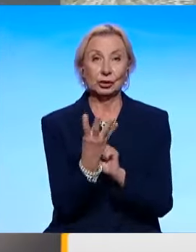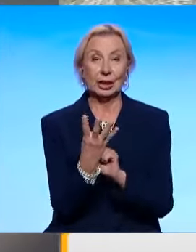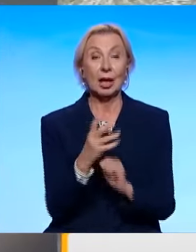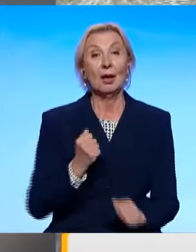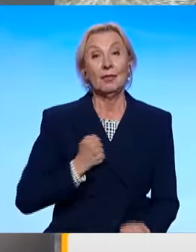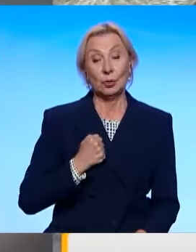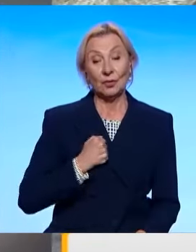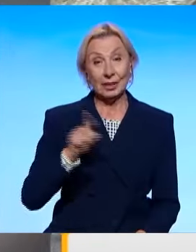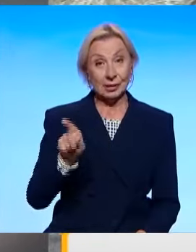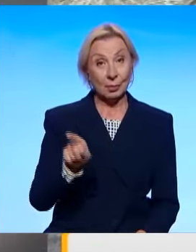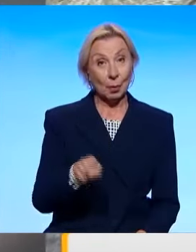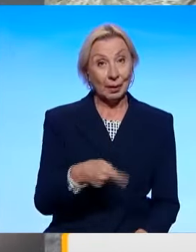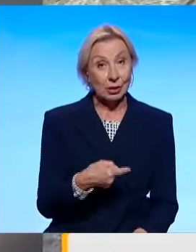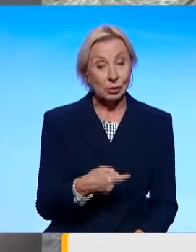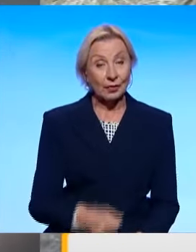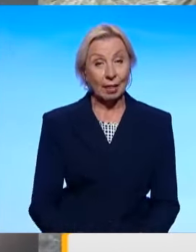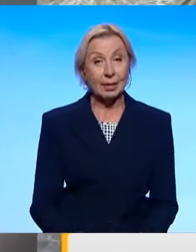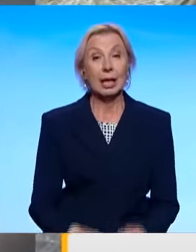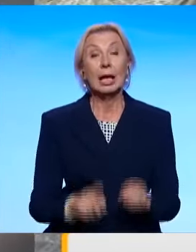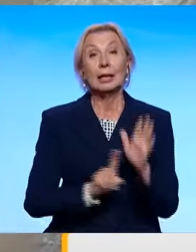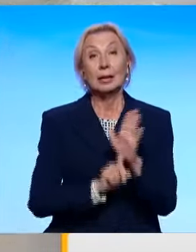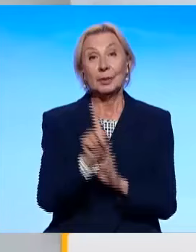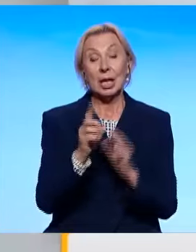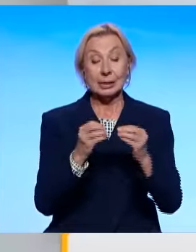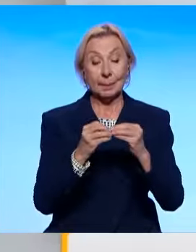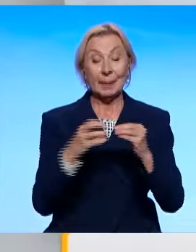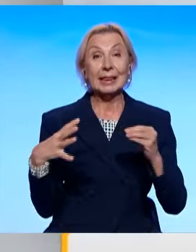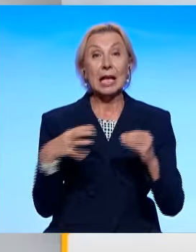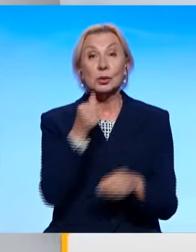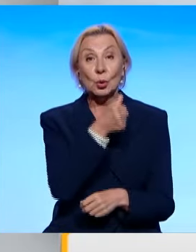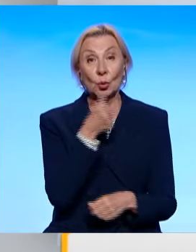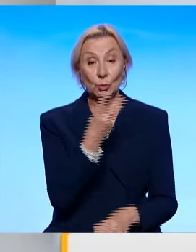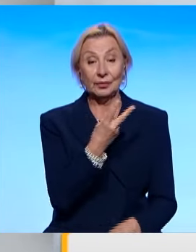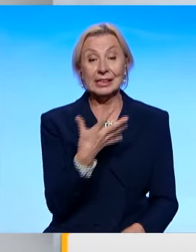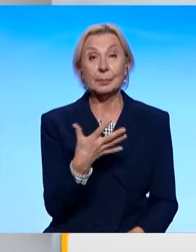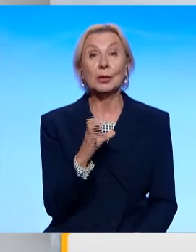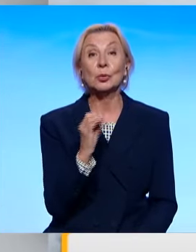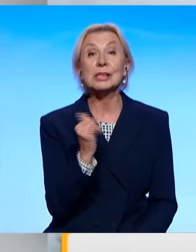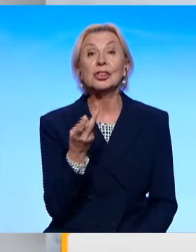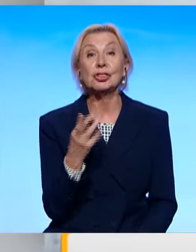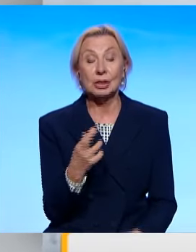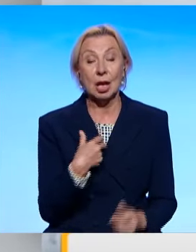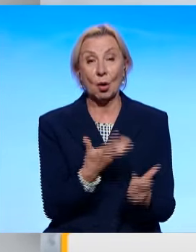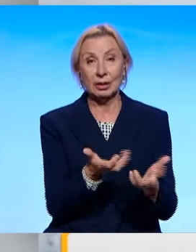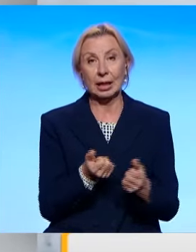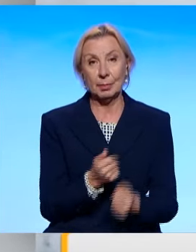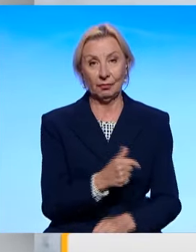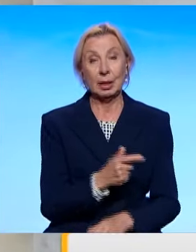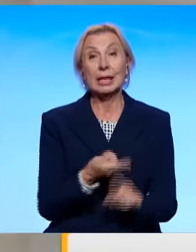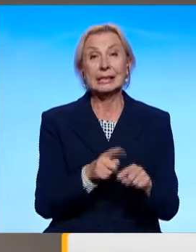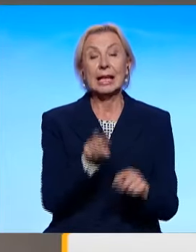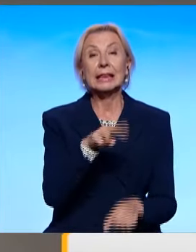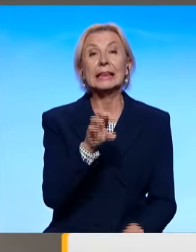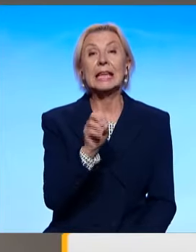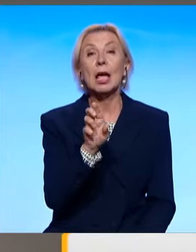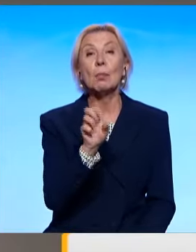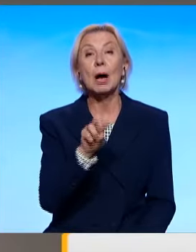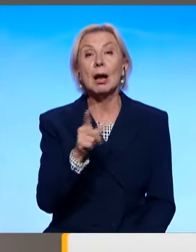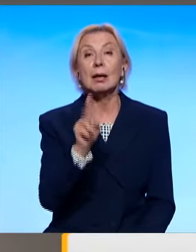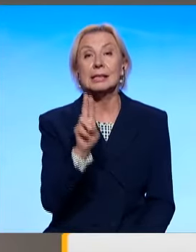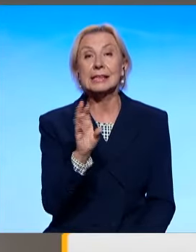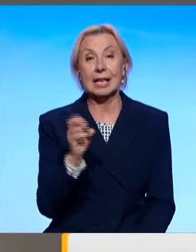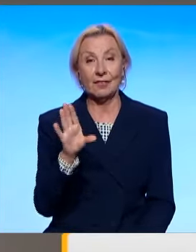війська його мобілізували. На початку 15-го року, 25 січня, отримав поранення. Це сталося на околицях Дебальцевого. Росіяни